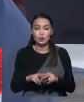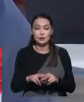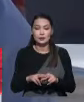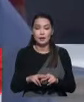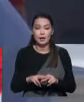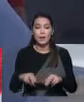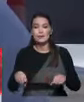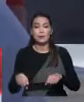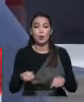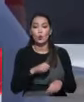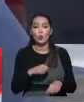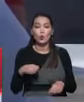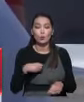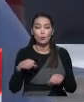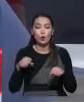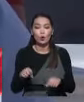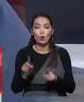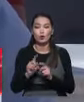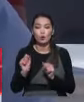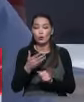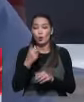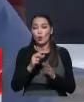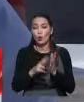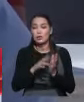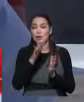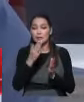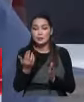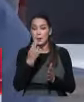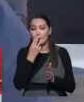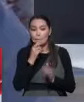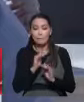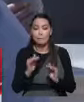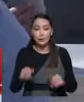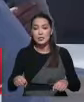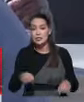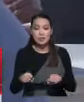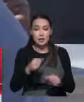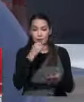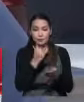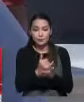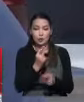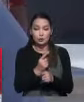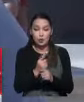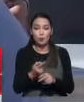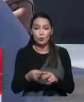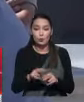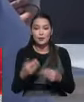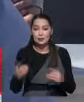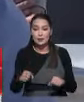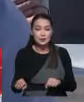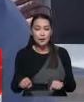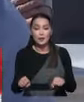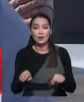Самокатшықтар өзінің құқы қорғалған, олар 18 жасқа толмаған, кәмелет жасына толмаған балдарға самокат бермейді. Ал осы